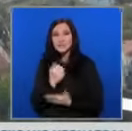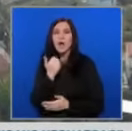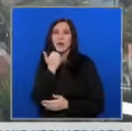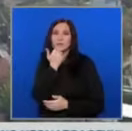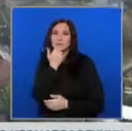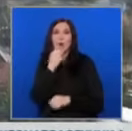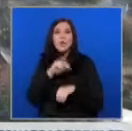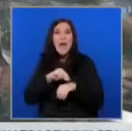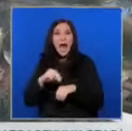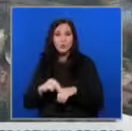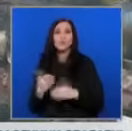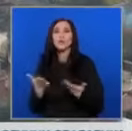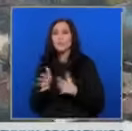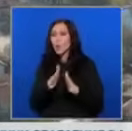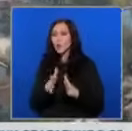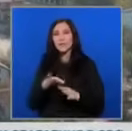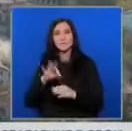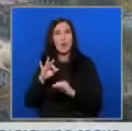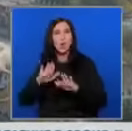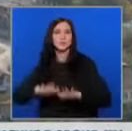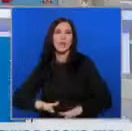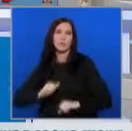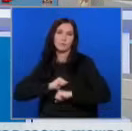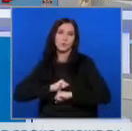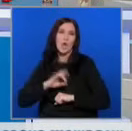хората обаче избраха да останат в община Родопи.